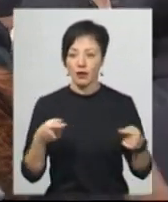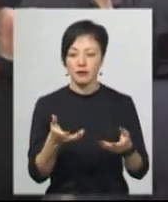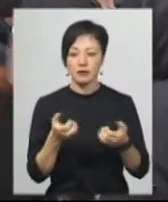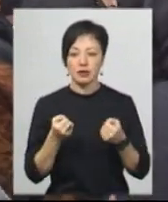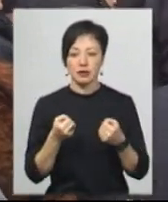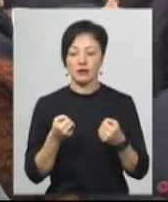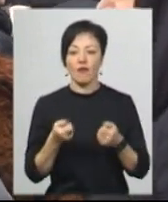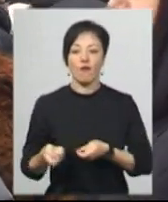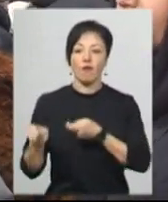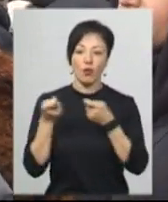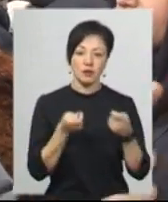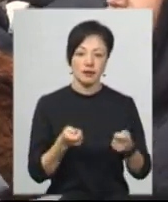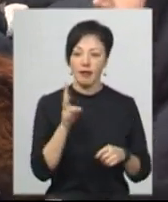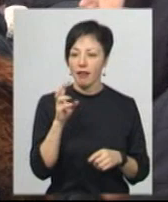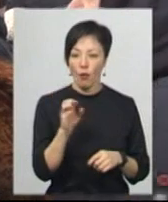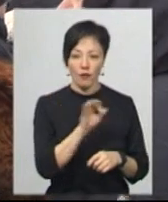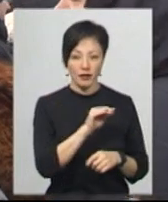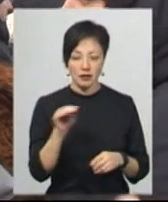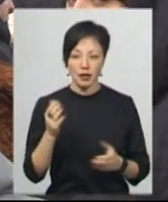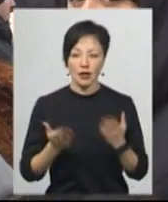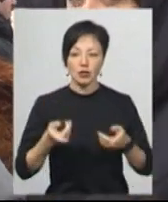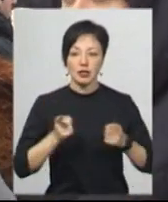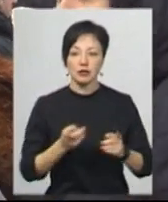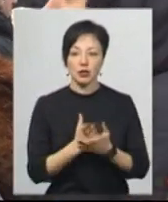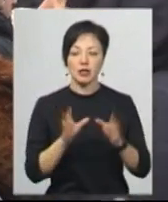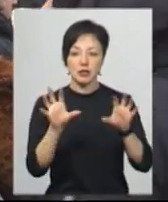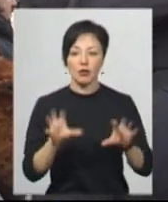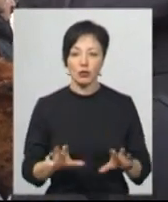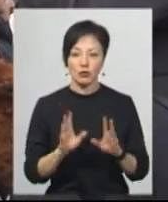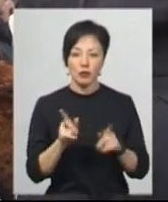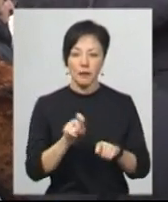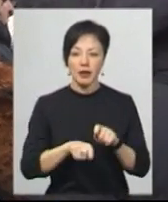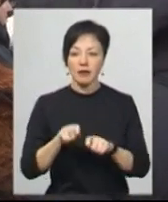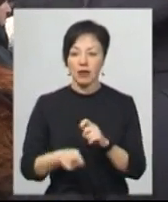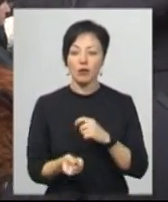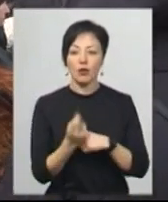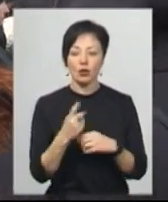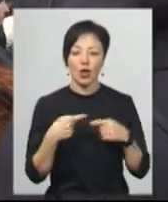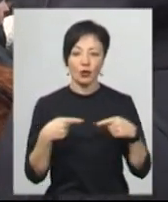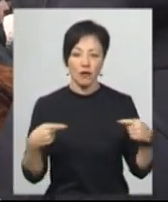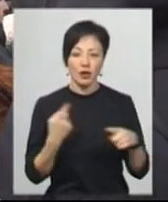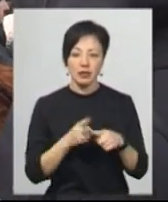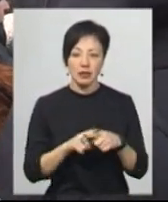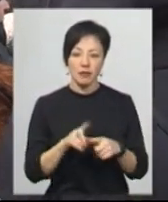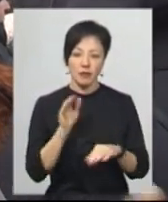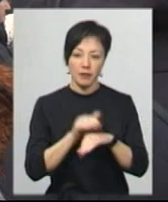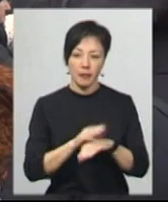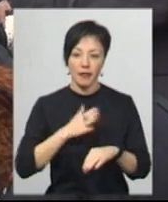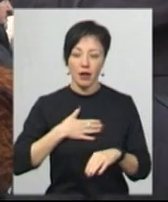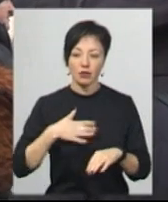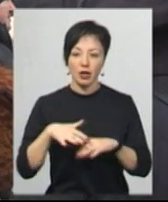ринок, ввозиться неофіційно. Якщо дійсно є закони, які будуть перевіряти походження товару, то це, по суті, весь наш ринок